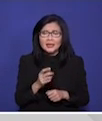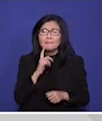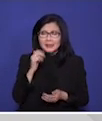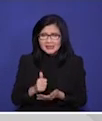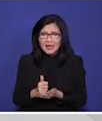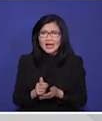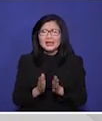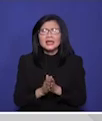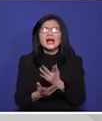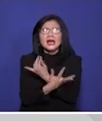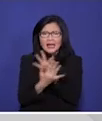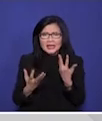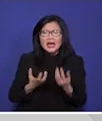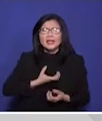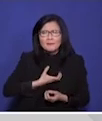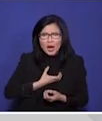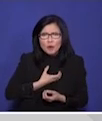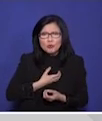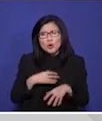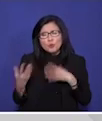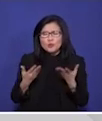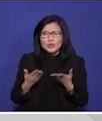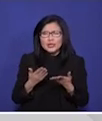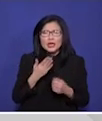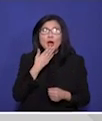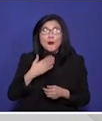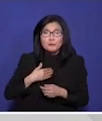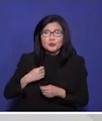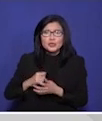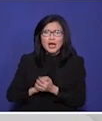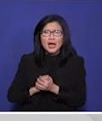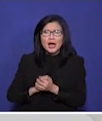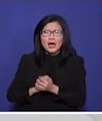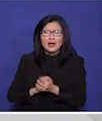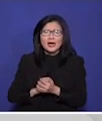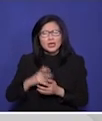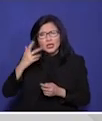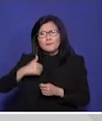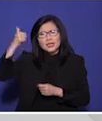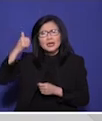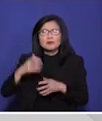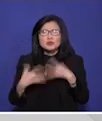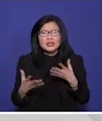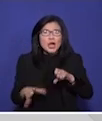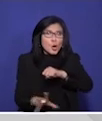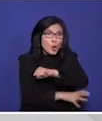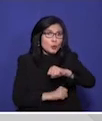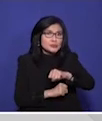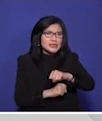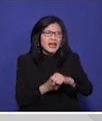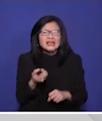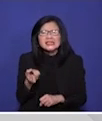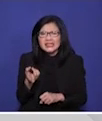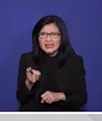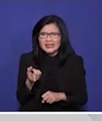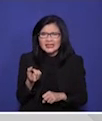menghendaki dia karena dia punya kelebihan-kelebihan lain mungkin korupsinya juga enggak seberapa Mungkin dia kena mungkin dia eh